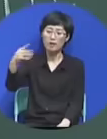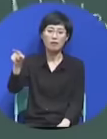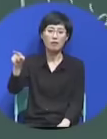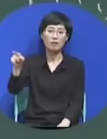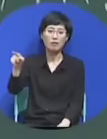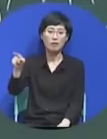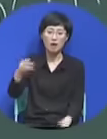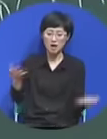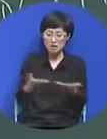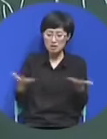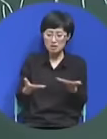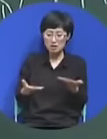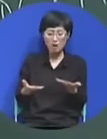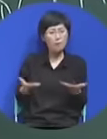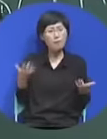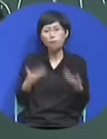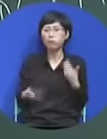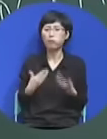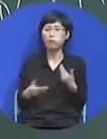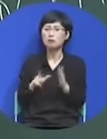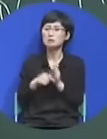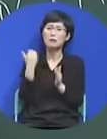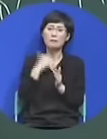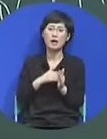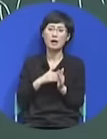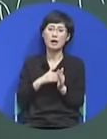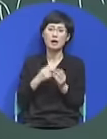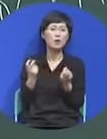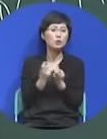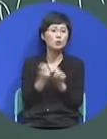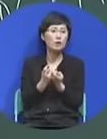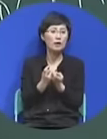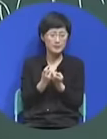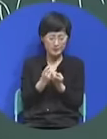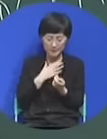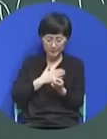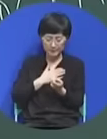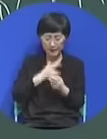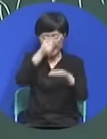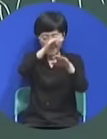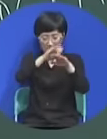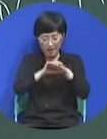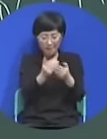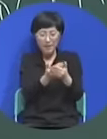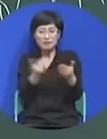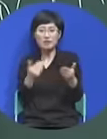시간 30분 1시간 전에 가서 가뜩이 기도하고 예배 드리는 거예요.